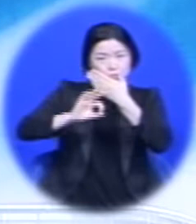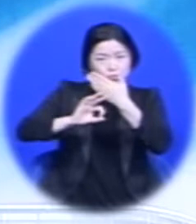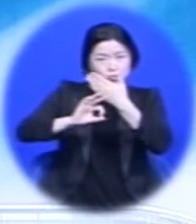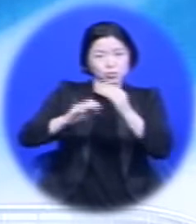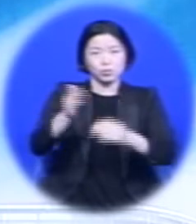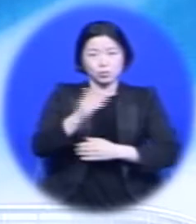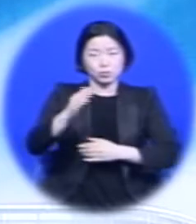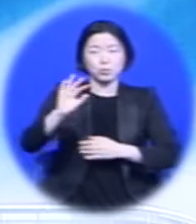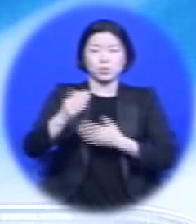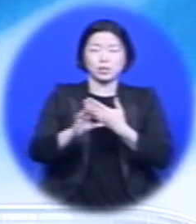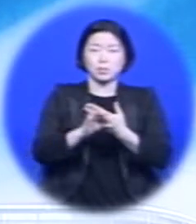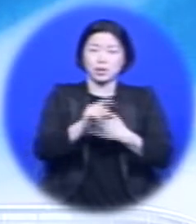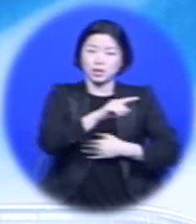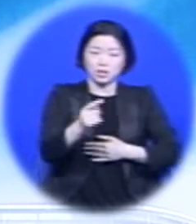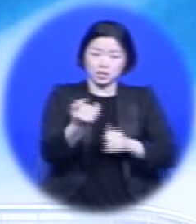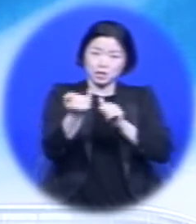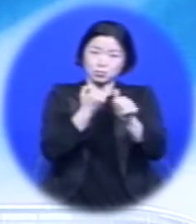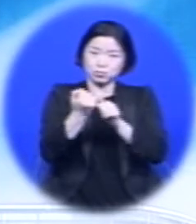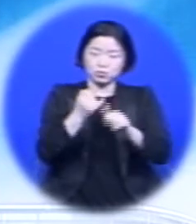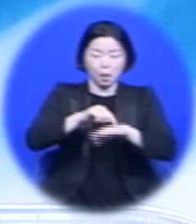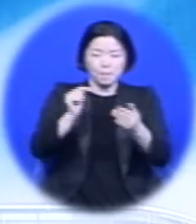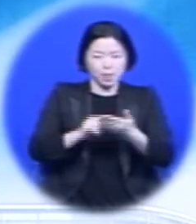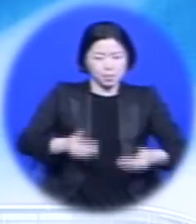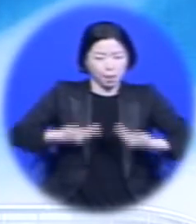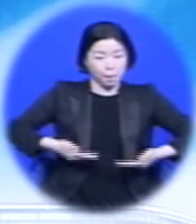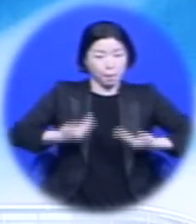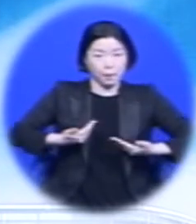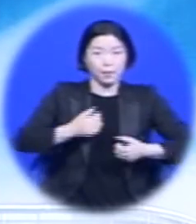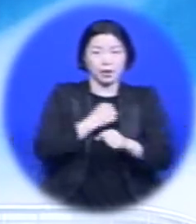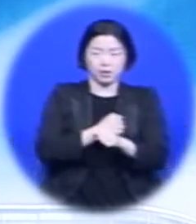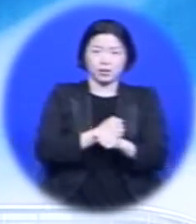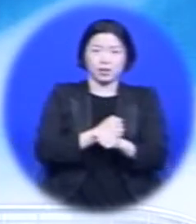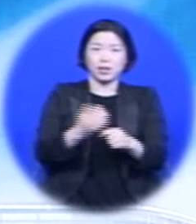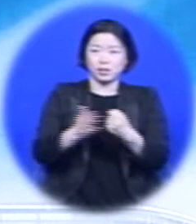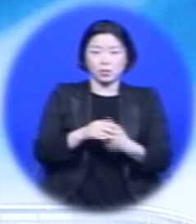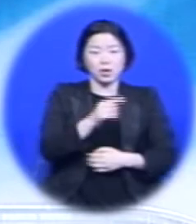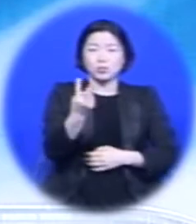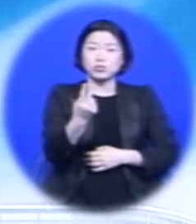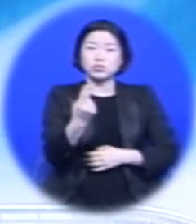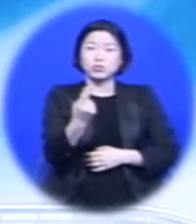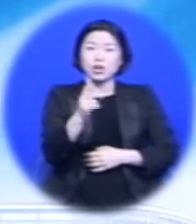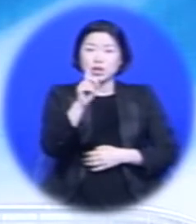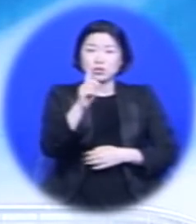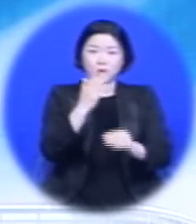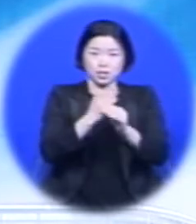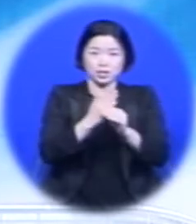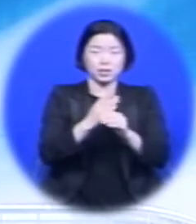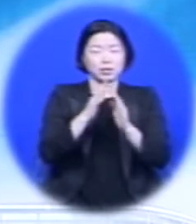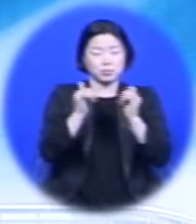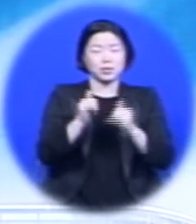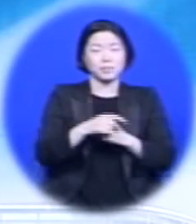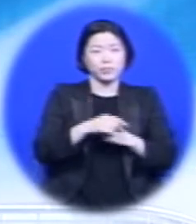무렵이 되면 이 내외가 마음이 막 조급해진다는 거예요. 그래서 그 중에 한 사람이 이제 해가 막